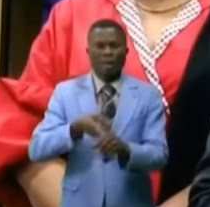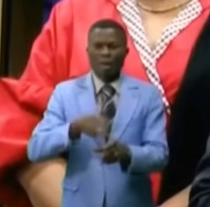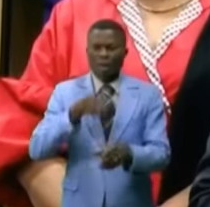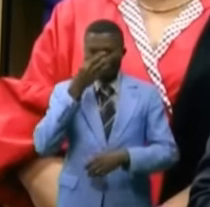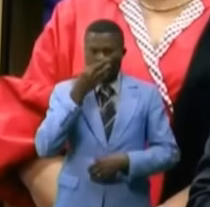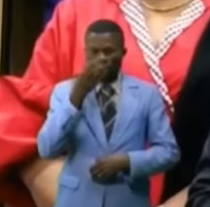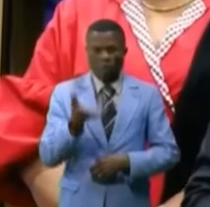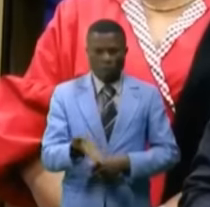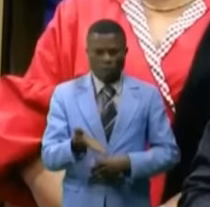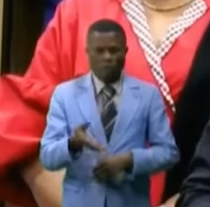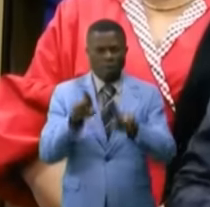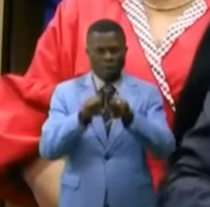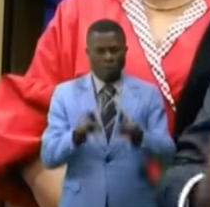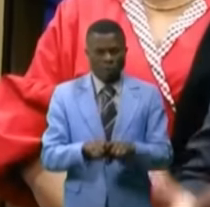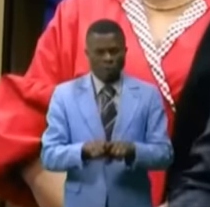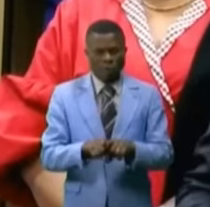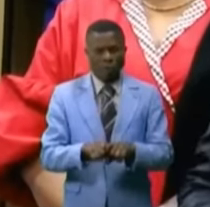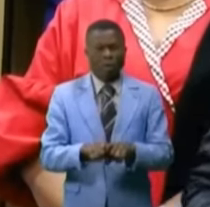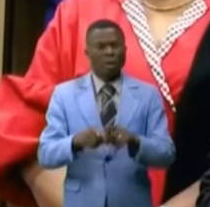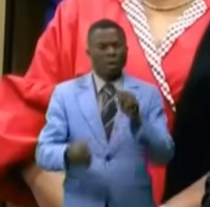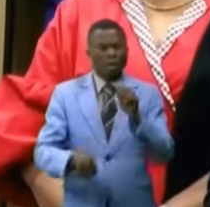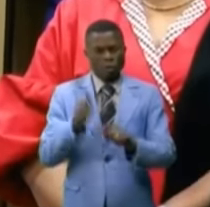des produits pétroliers, mais au-delà